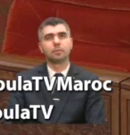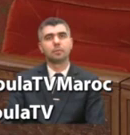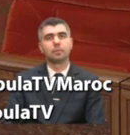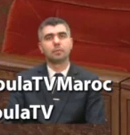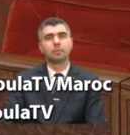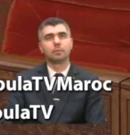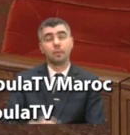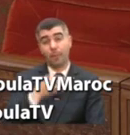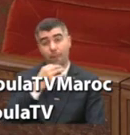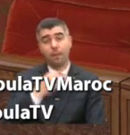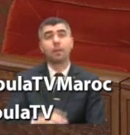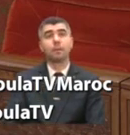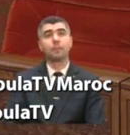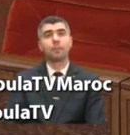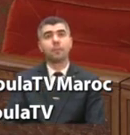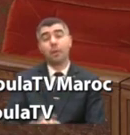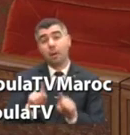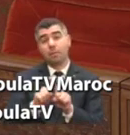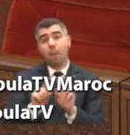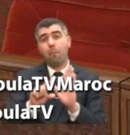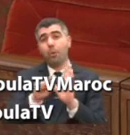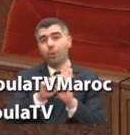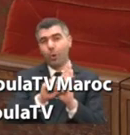احنا كنتمناو ان هذا الموضوع